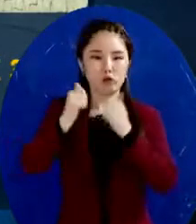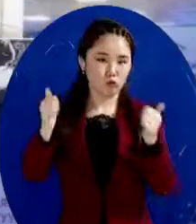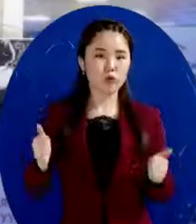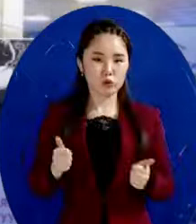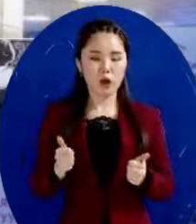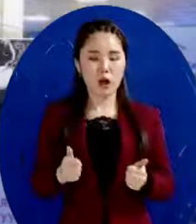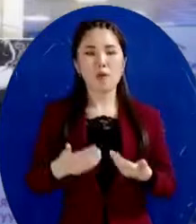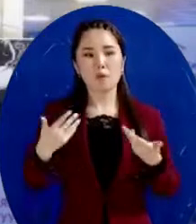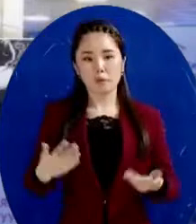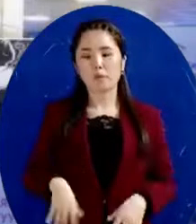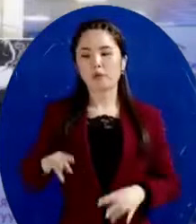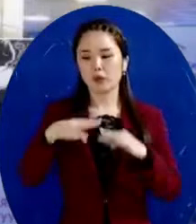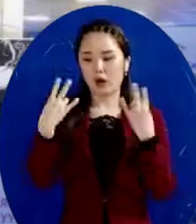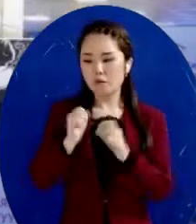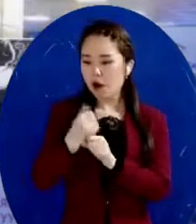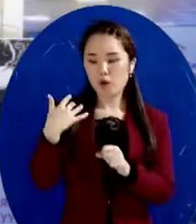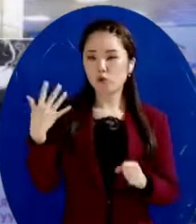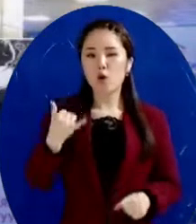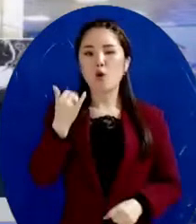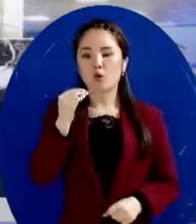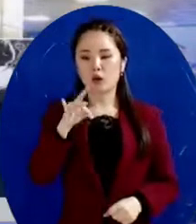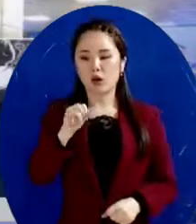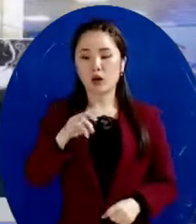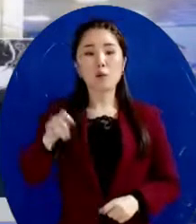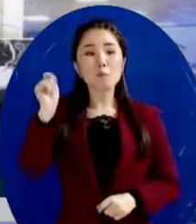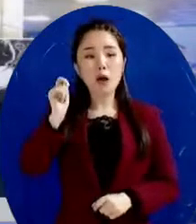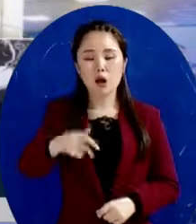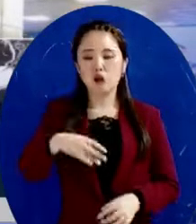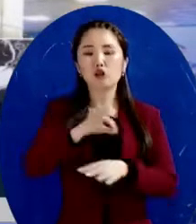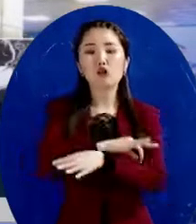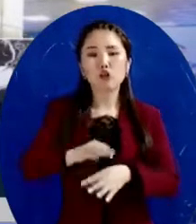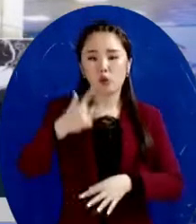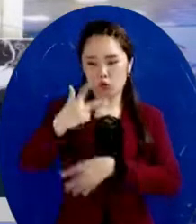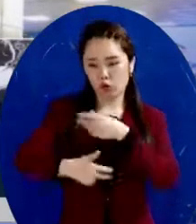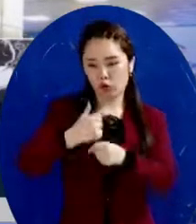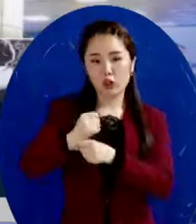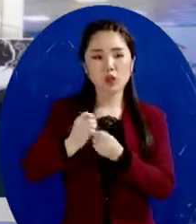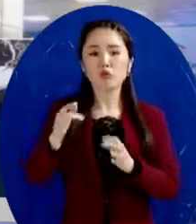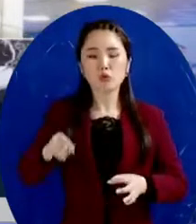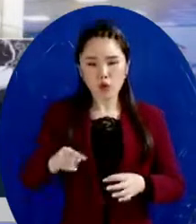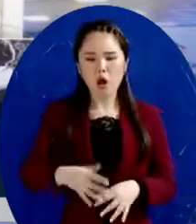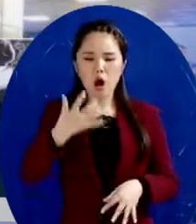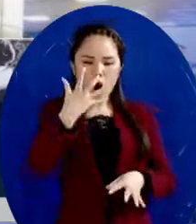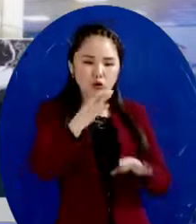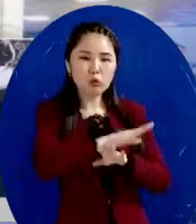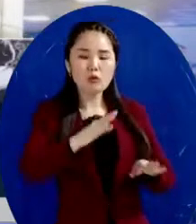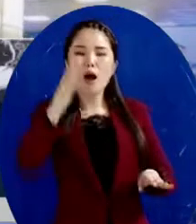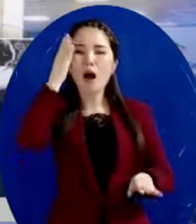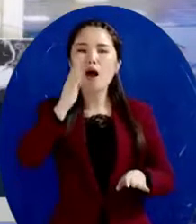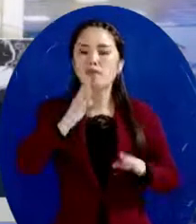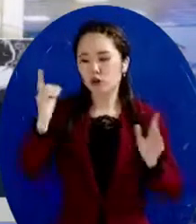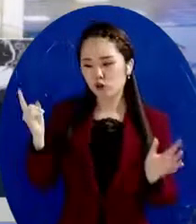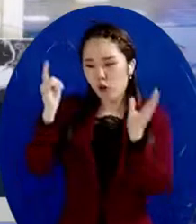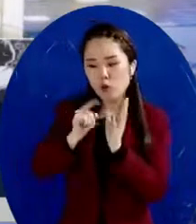хийгджээ. За харин нийгмийн хариуцлагын хүрээнд учирлын баяр төслийг 3 жилийн хугацаанд хэрэгжүүлжээ. Энэхүү төсөл нь 700 хүүхдийг аав ээжтэй